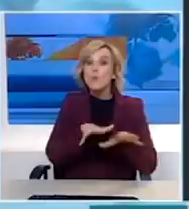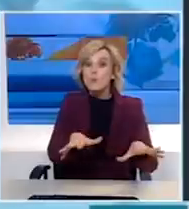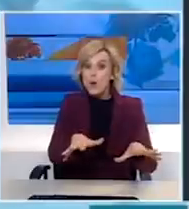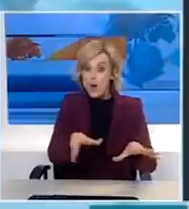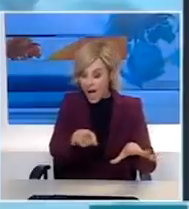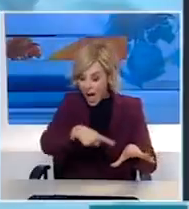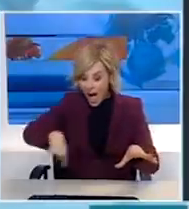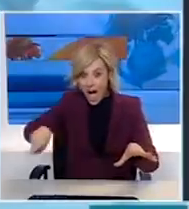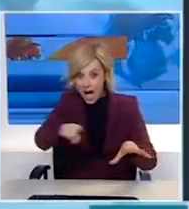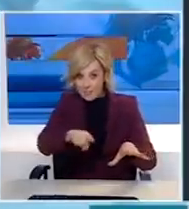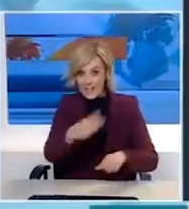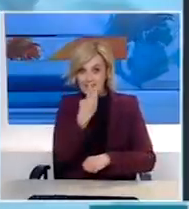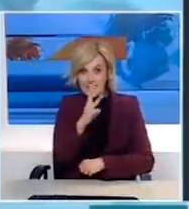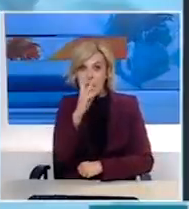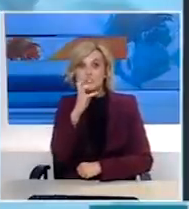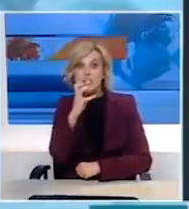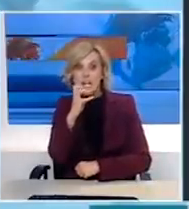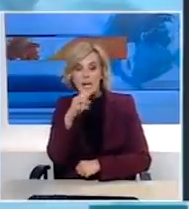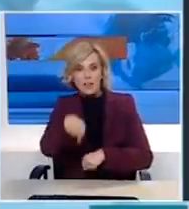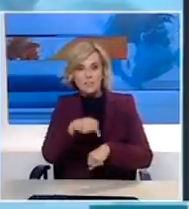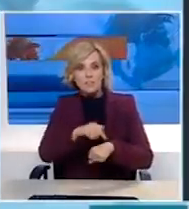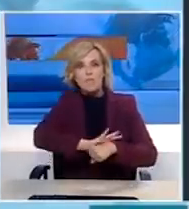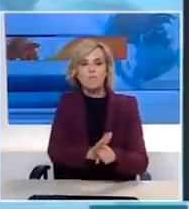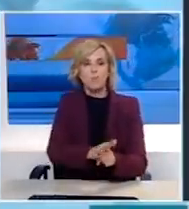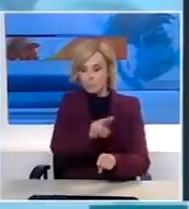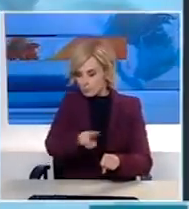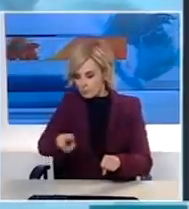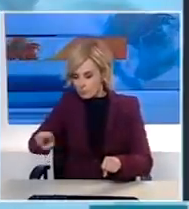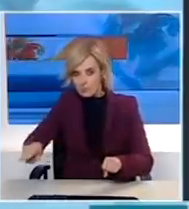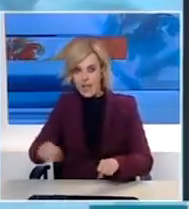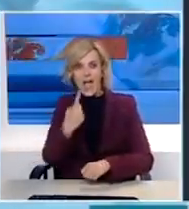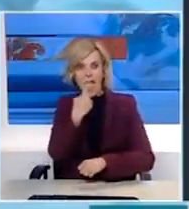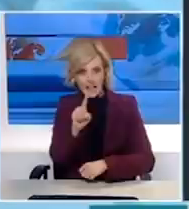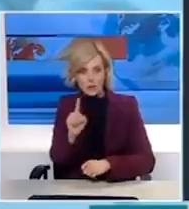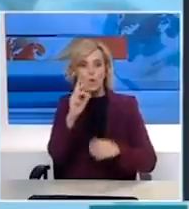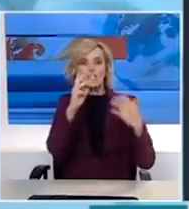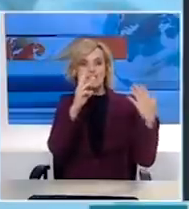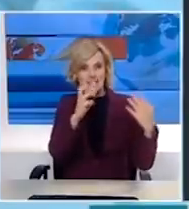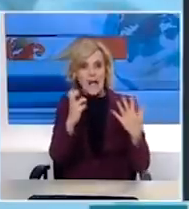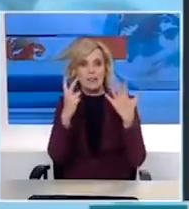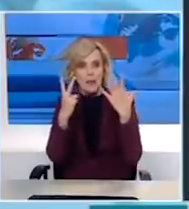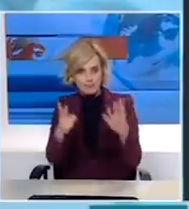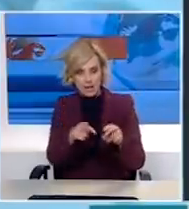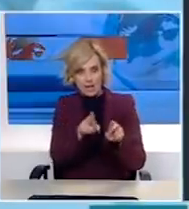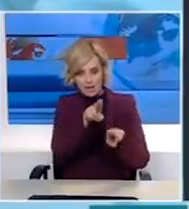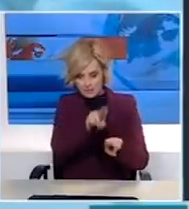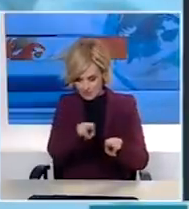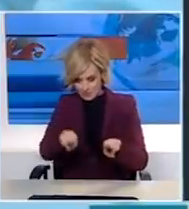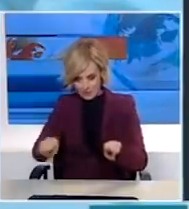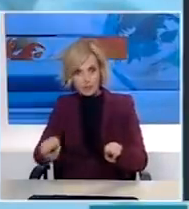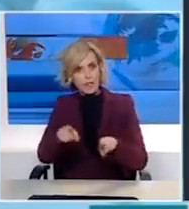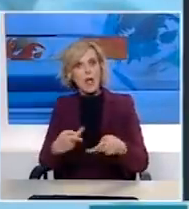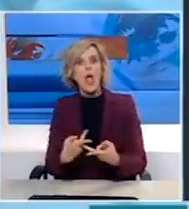τις κλίνες οι 340 είναι κατηλημμένες. 137 κλίνες είναι διαθέσιμες προκειμένου να αντιμετωπίσουν